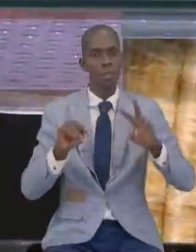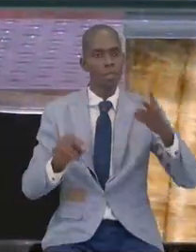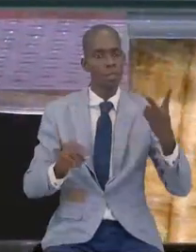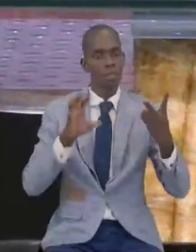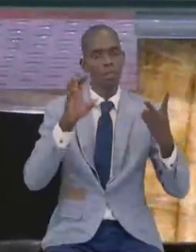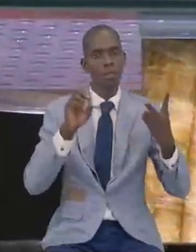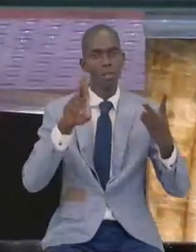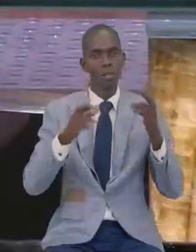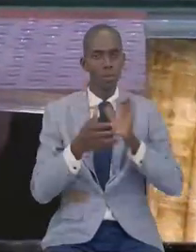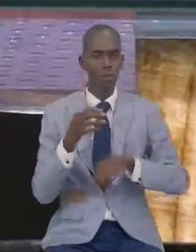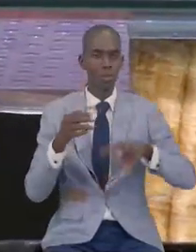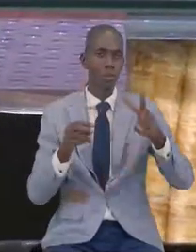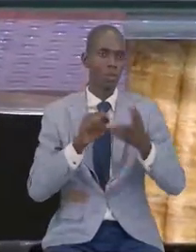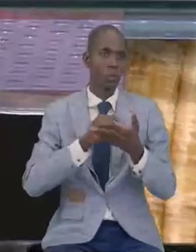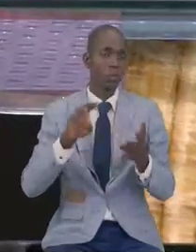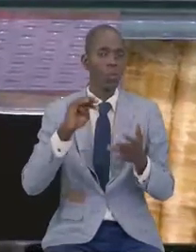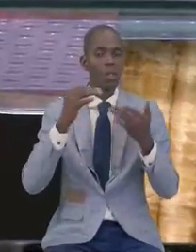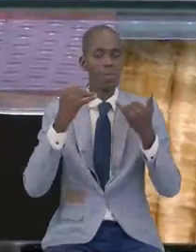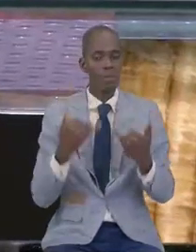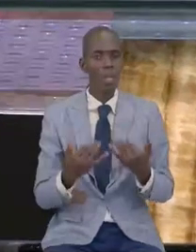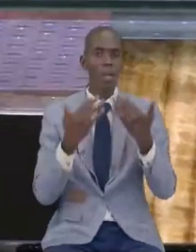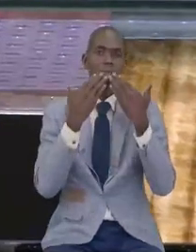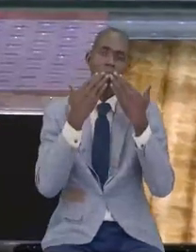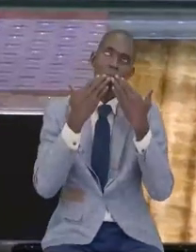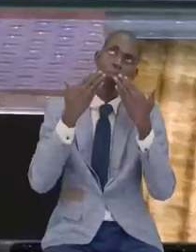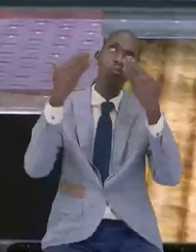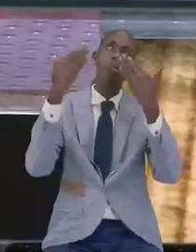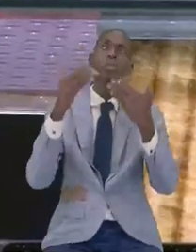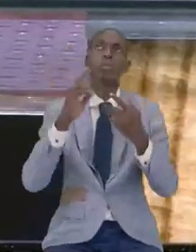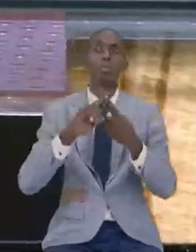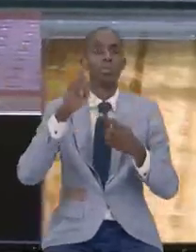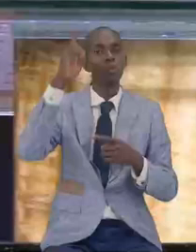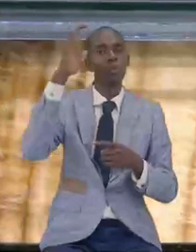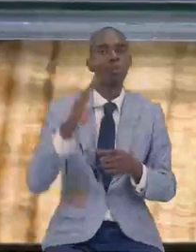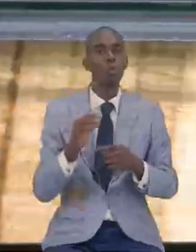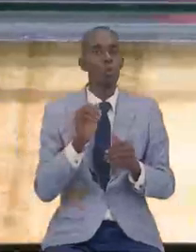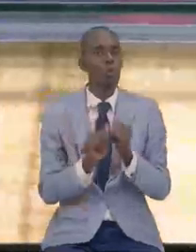Deuxième Corinthiens, chapitre 2, verset 14.